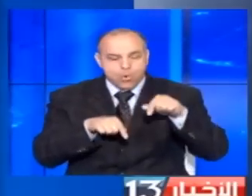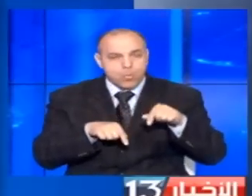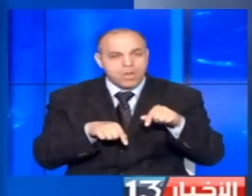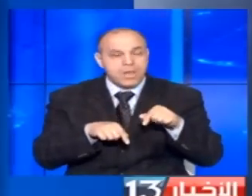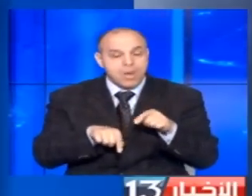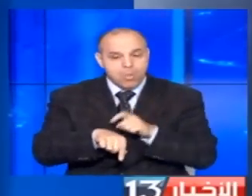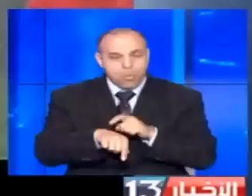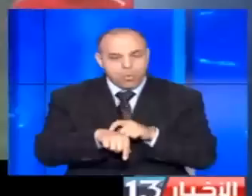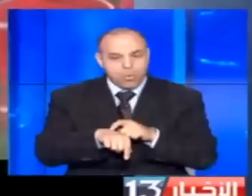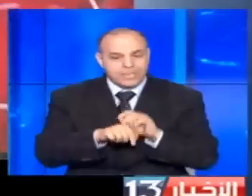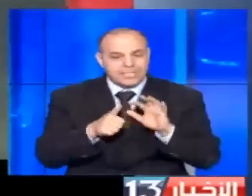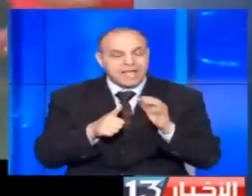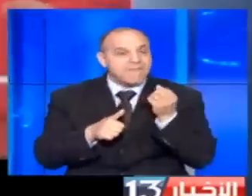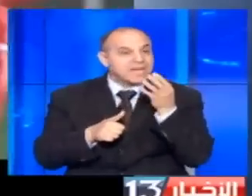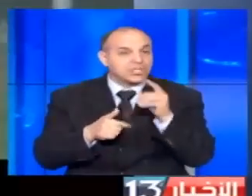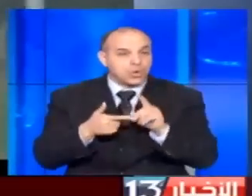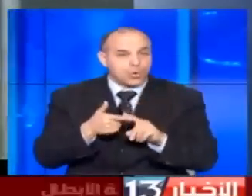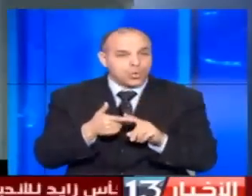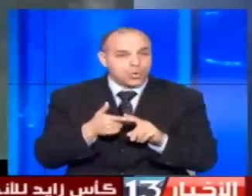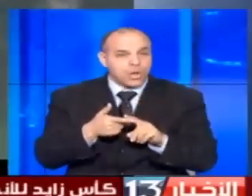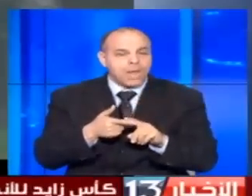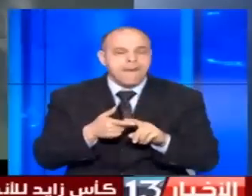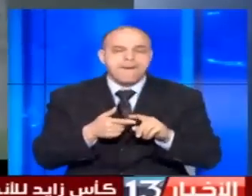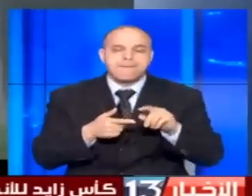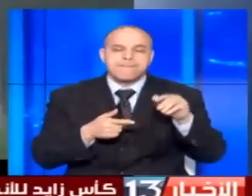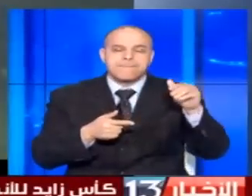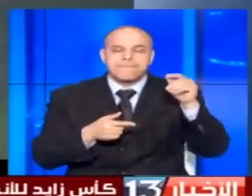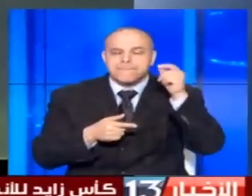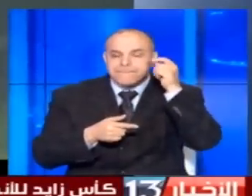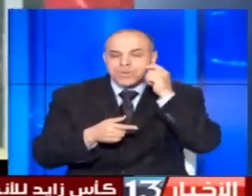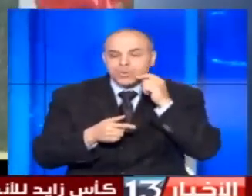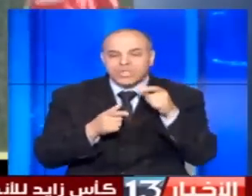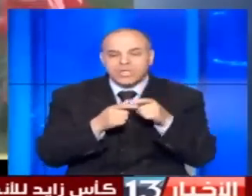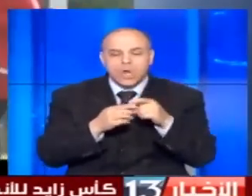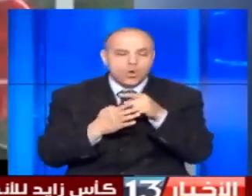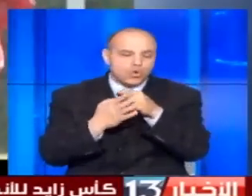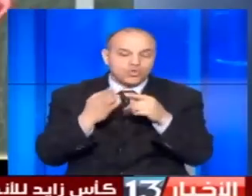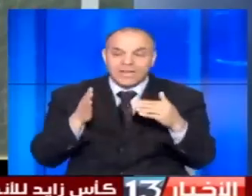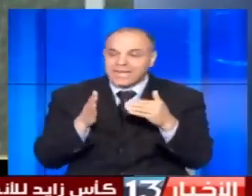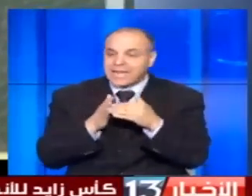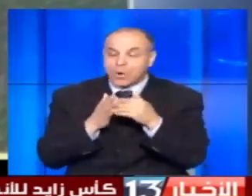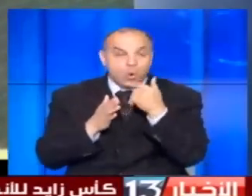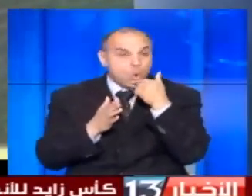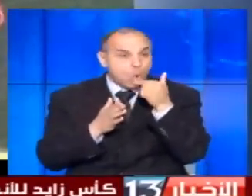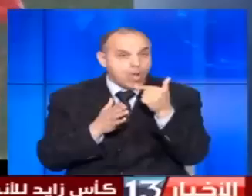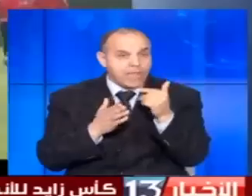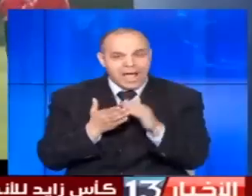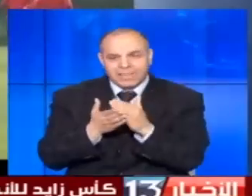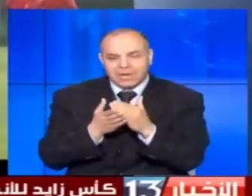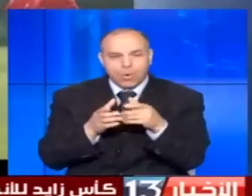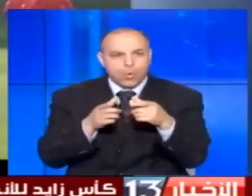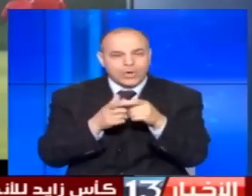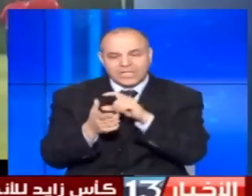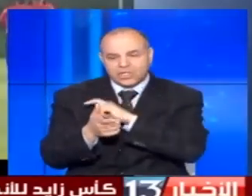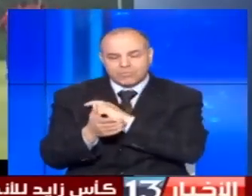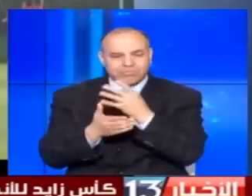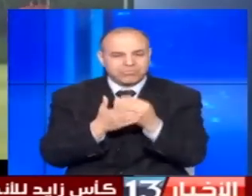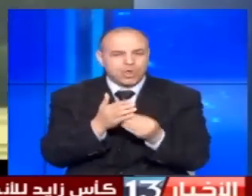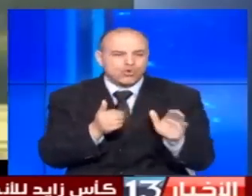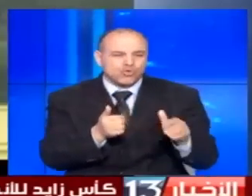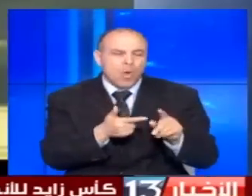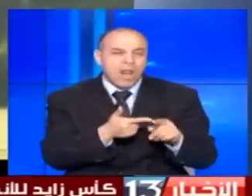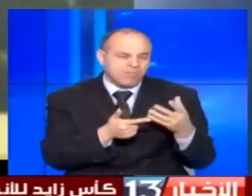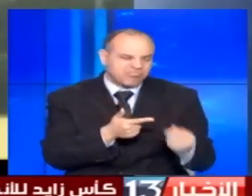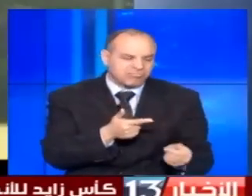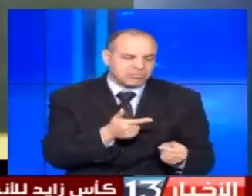بدايه من السادسه مساء المريخ السوداني في ذهاب نصف النهائي وستشهد تشكيله النجم غياب كل من عمار